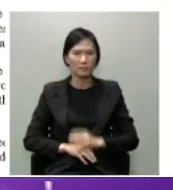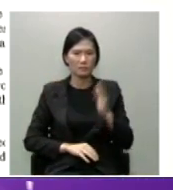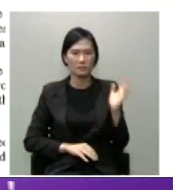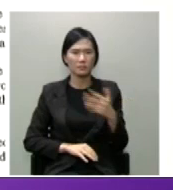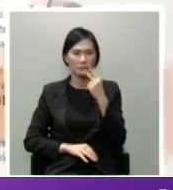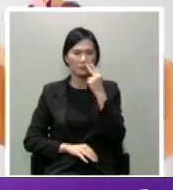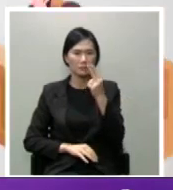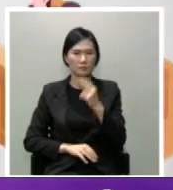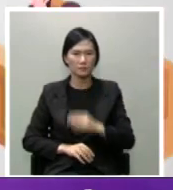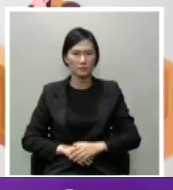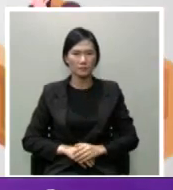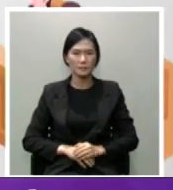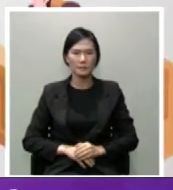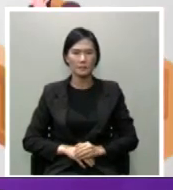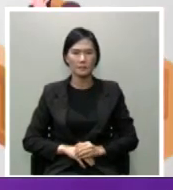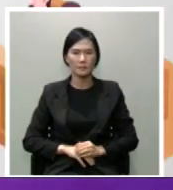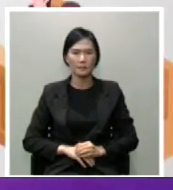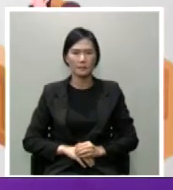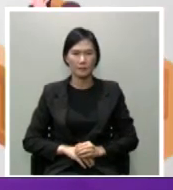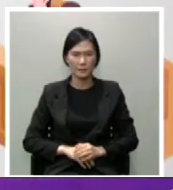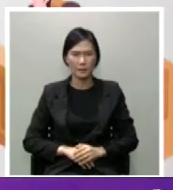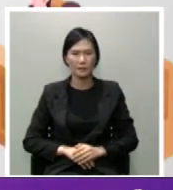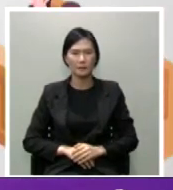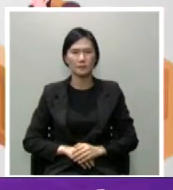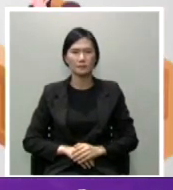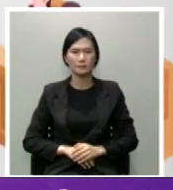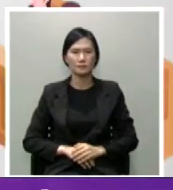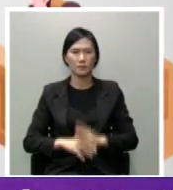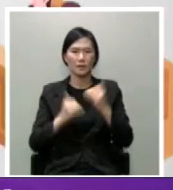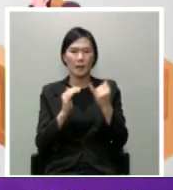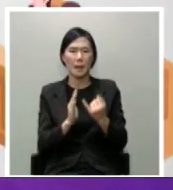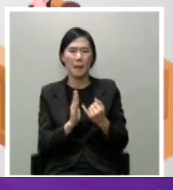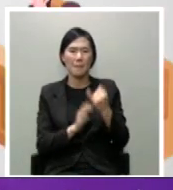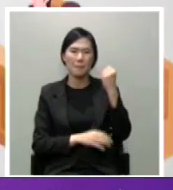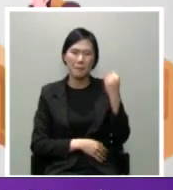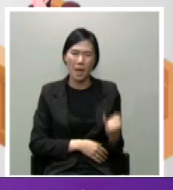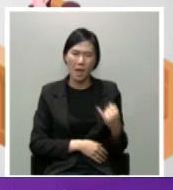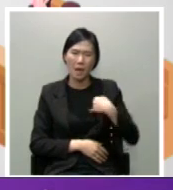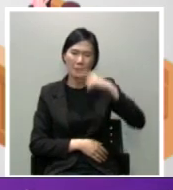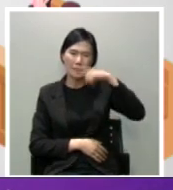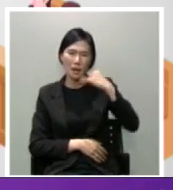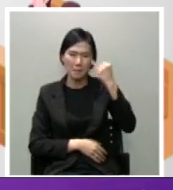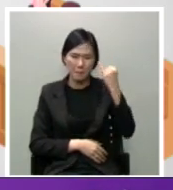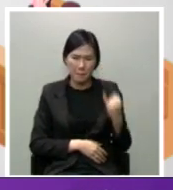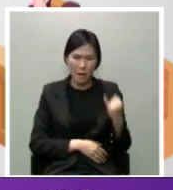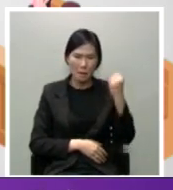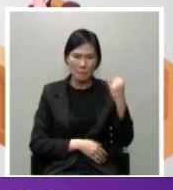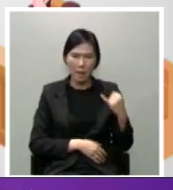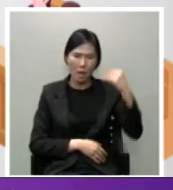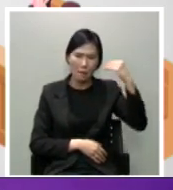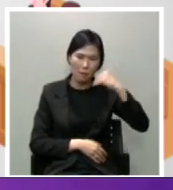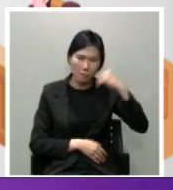ไปที่ผมเรียนว่าเราแพ้ซ้ำแพ้ซากนั้นเราได้แพ้ใน